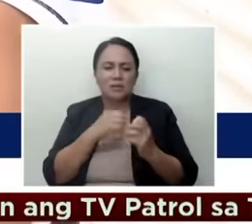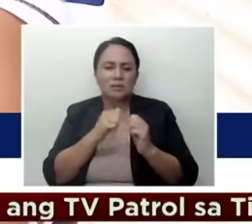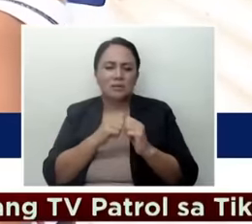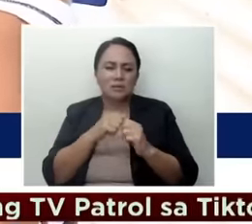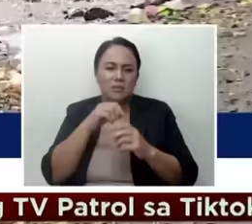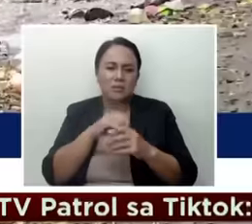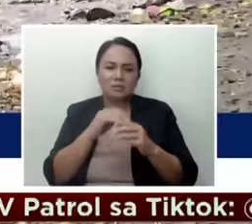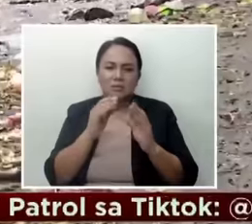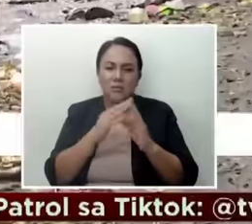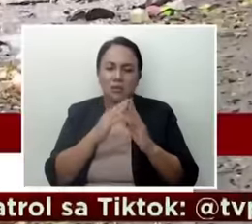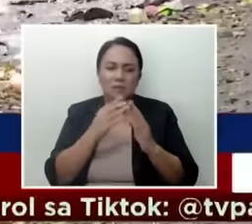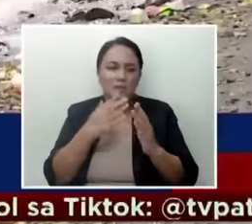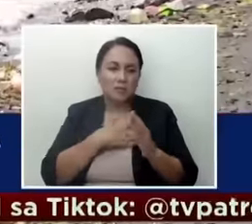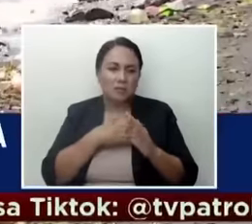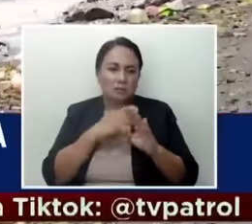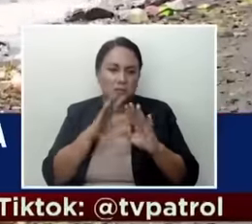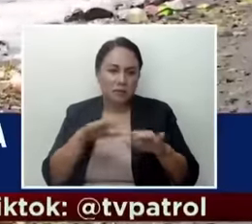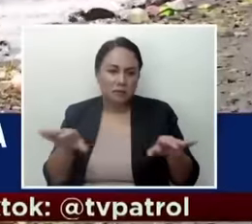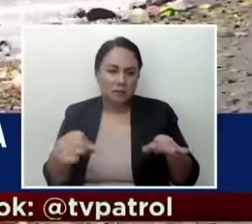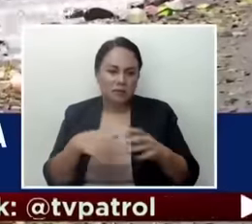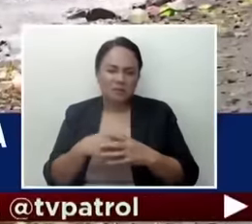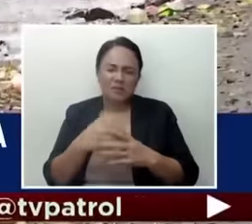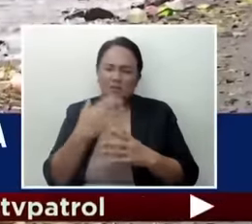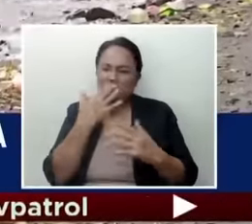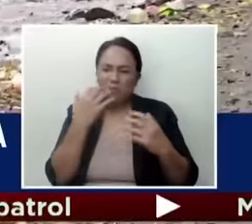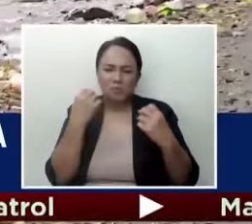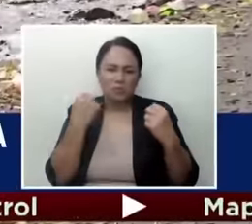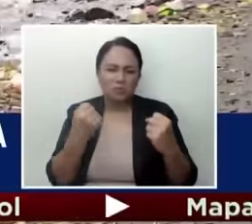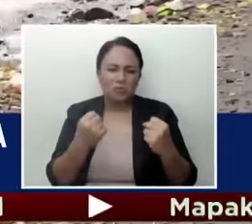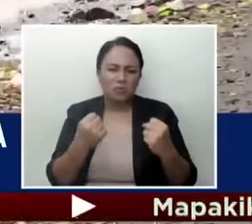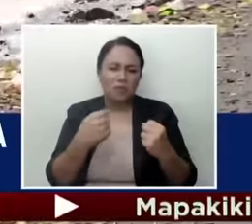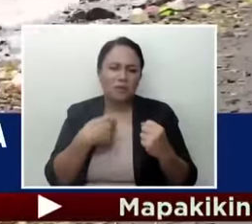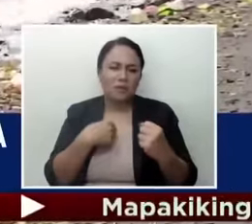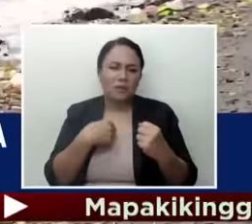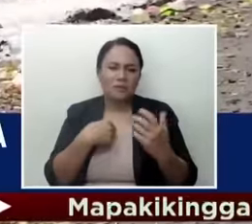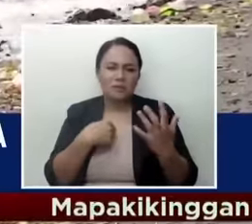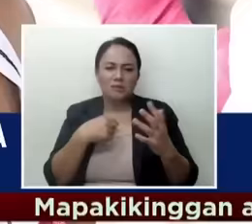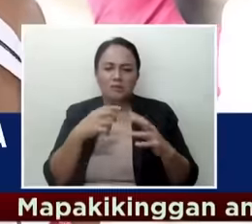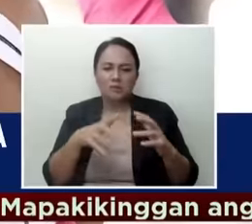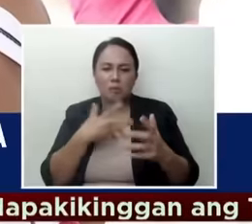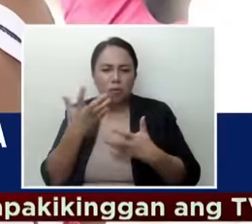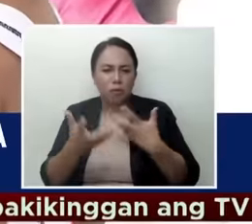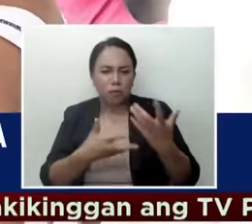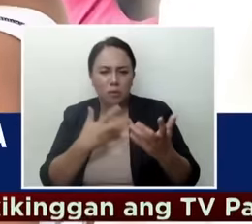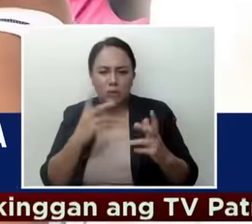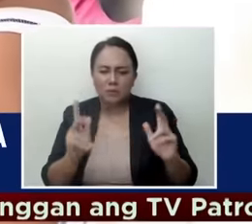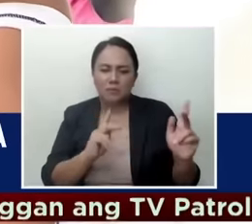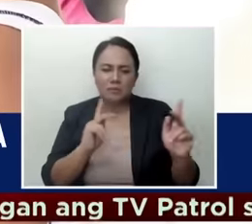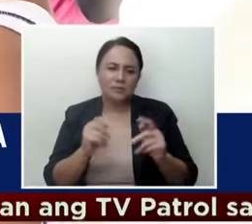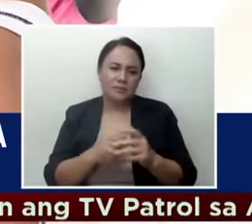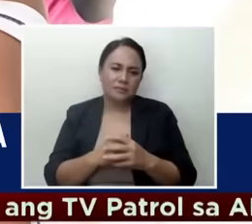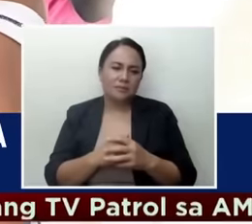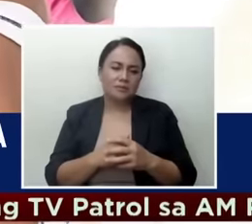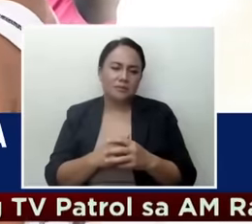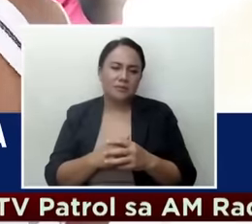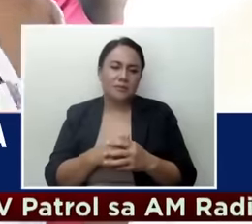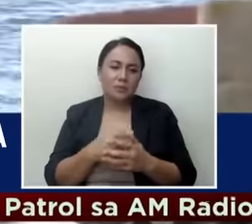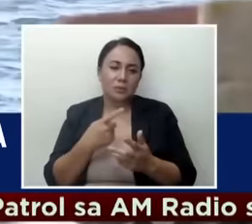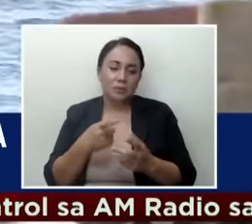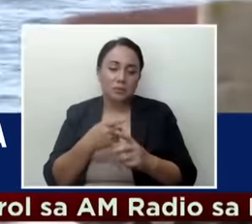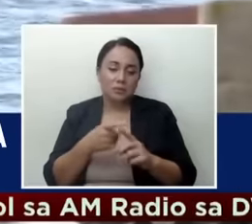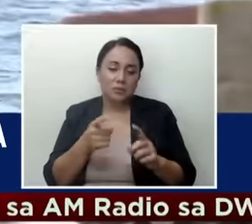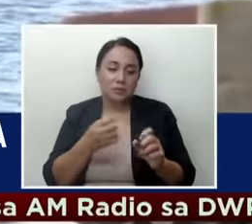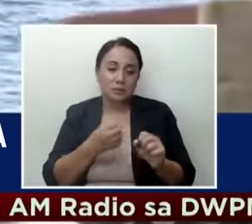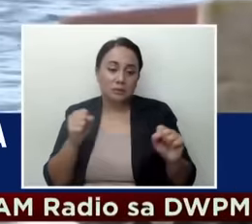bahay, yung anak ko. Super baho noon. Talagang nagkaganda suka yung mga tao doon. Ay buti ka, nailayo ko itong